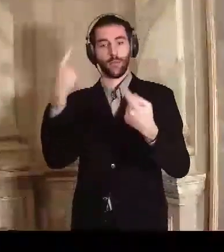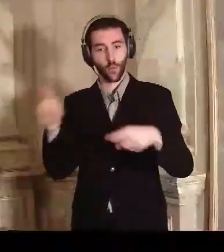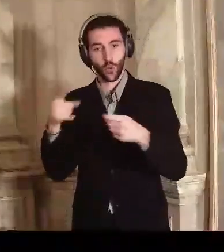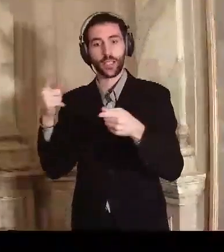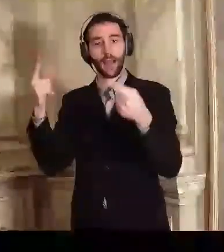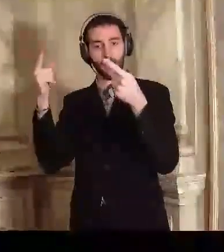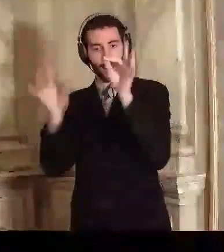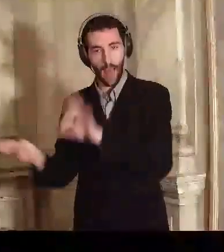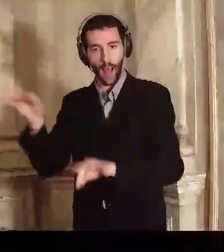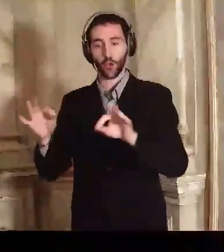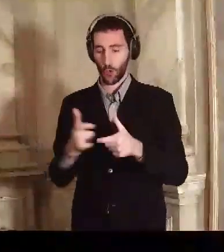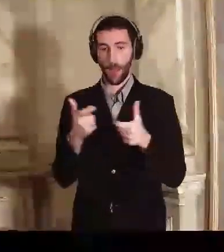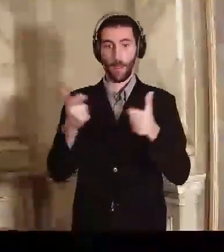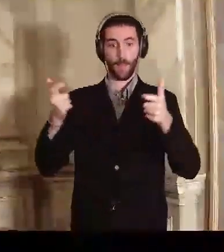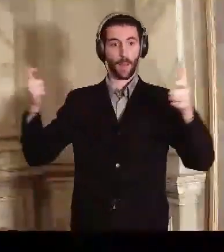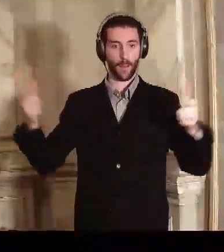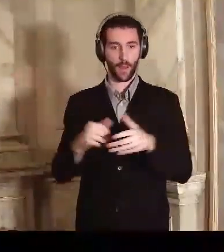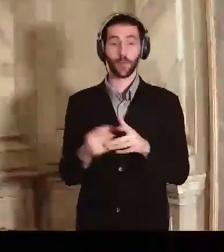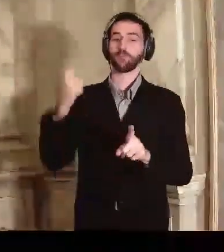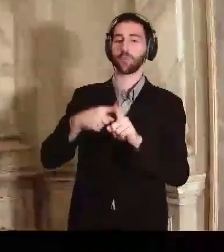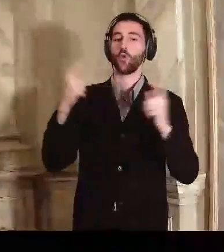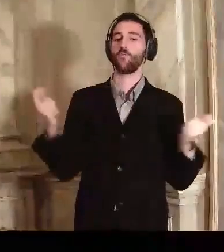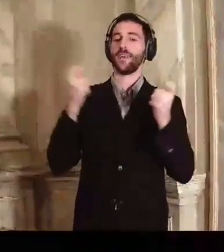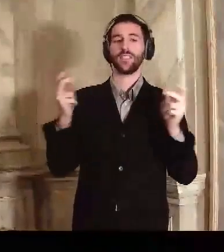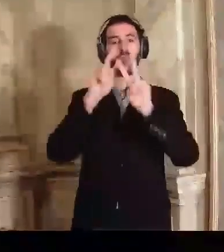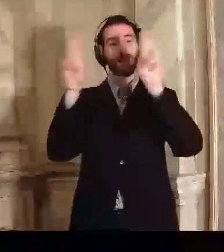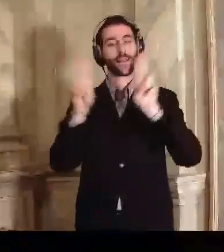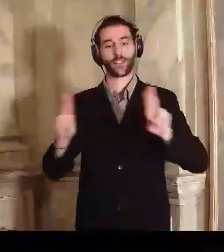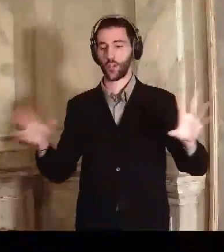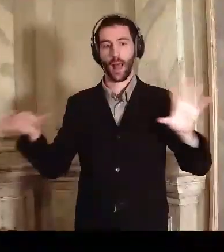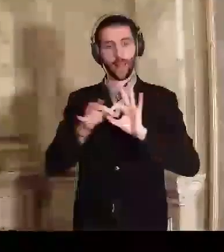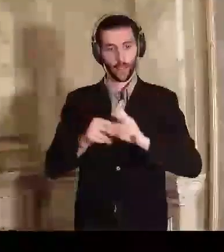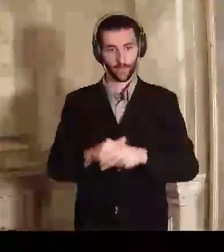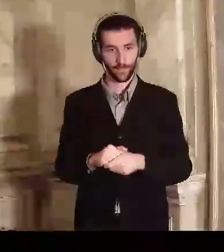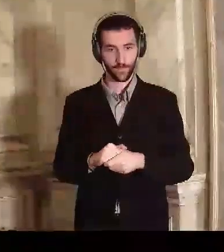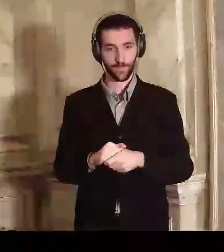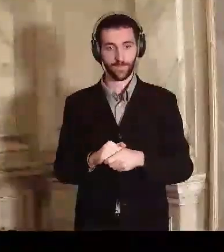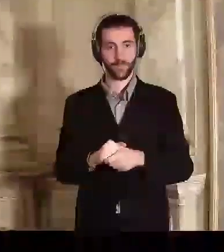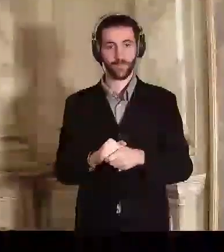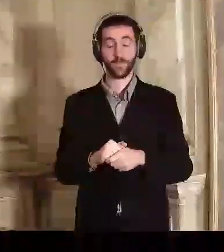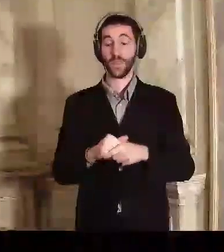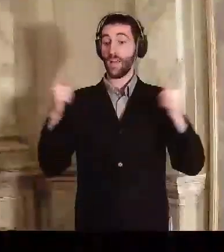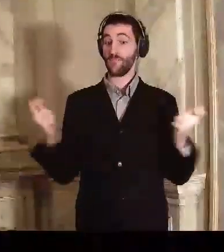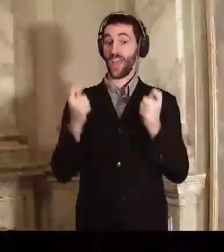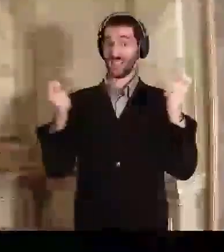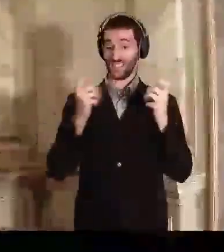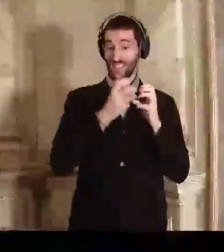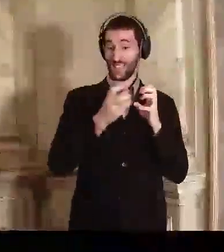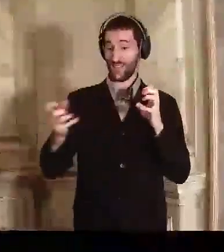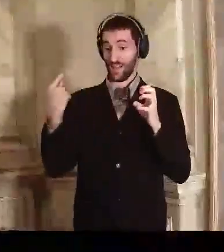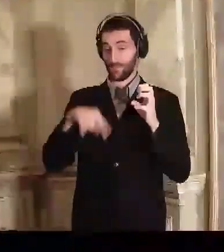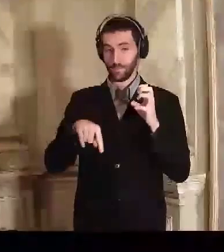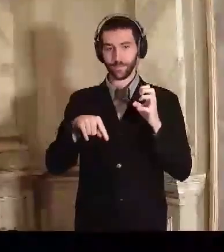teatro e ai rispettivi festival internazionali. Questi festival non sono mai stati concepiti